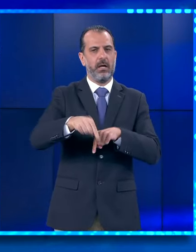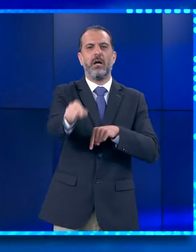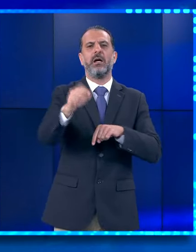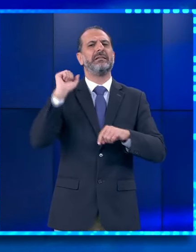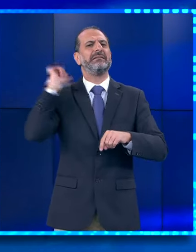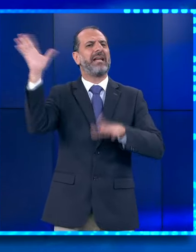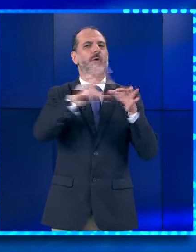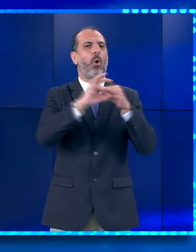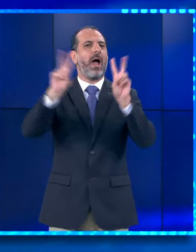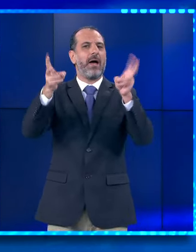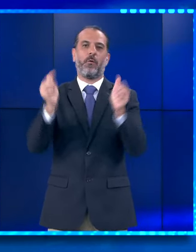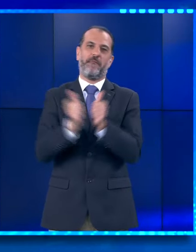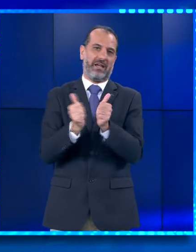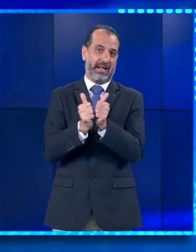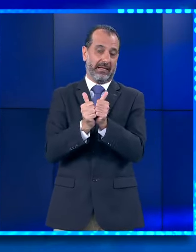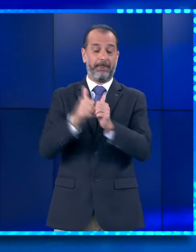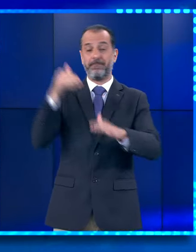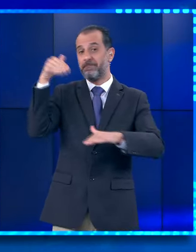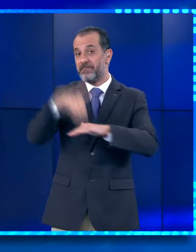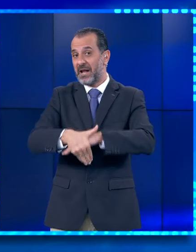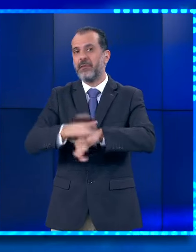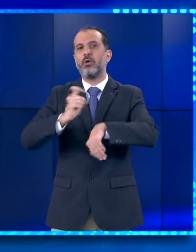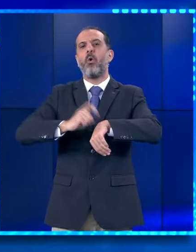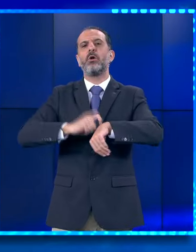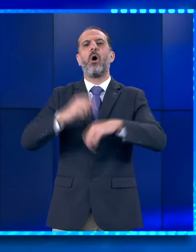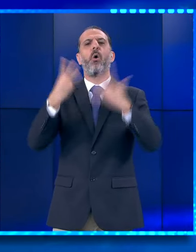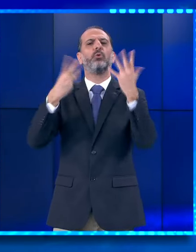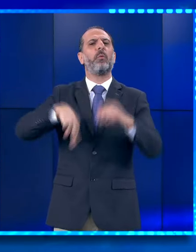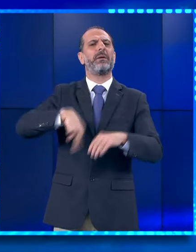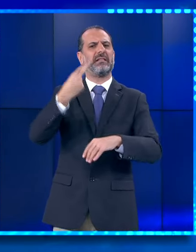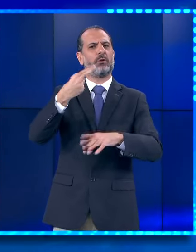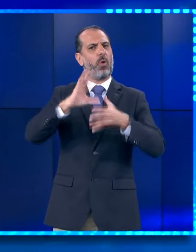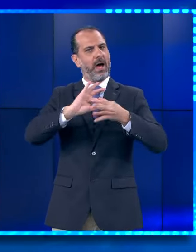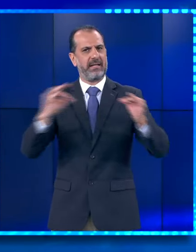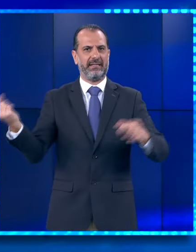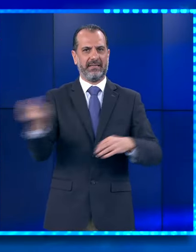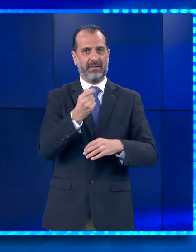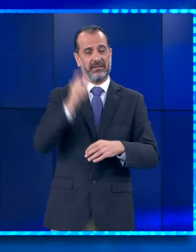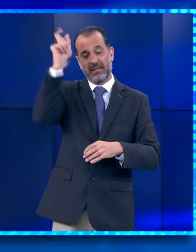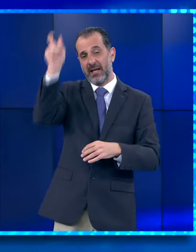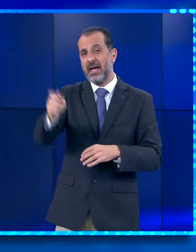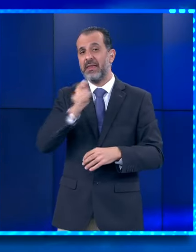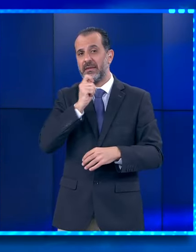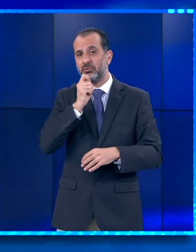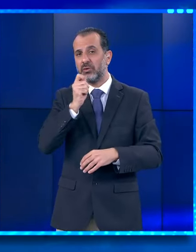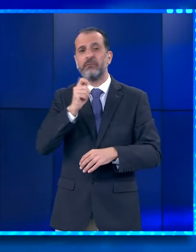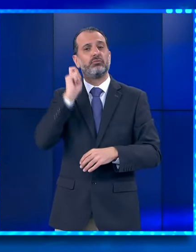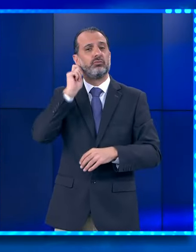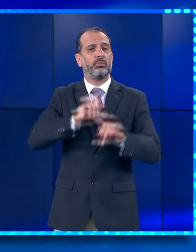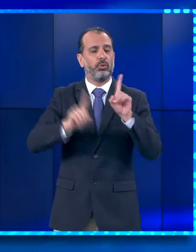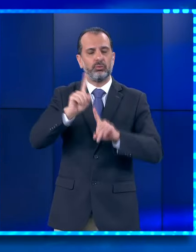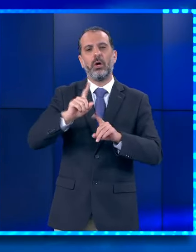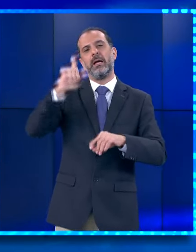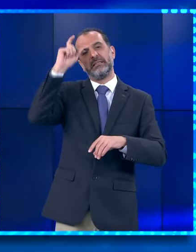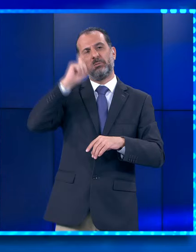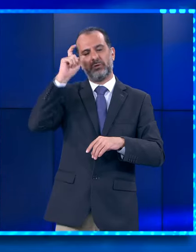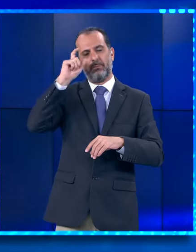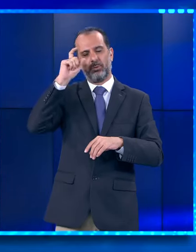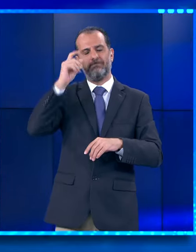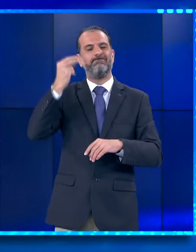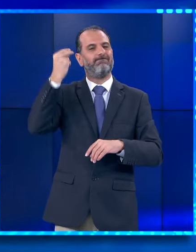Ακολουθεί ξένη σειρά τα φιλαράκια. Όλη η δισεογραφία της ημέρας στο κεντρικό δελτίο ειδήσεων του Star στις 8 παρατέταρτο με τον Σπύρο Λάμπρου. Από